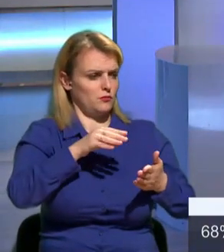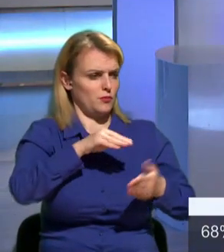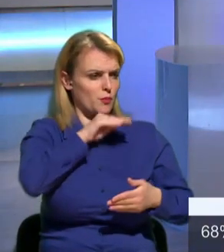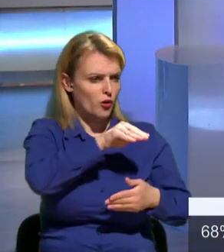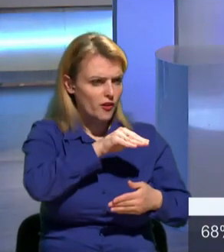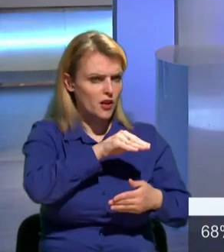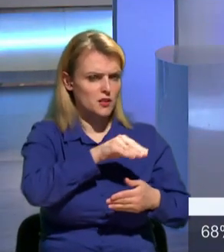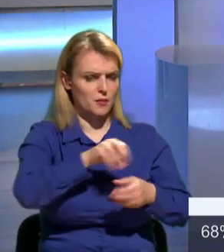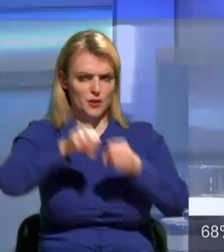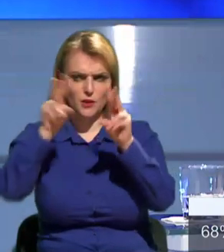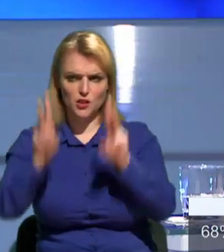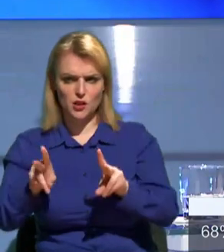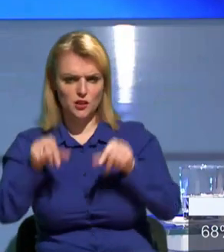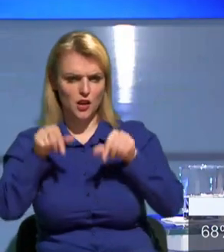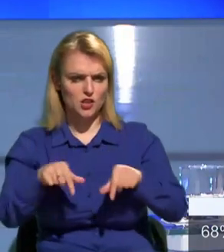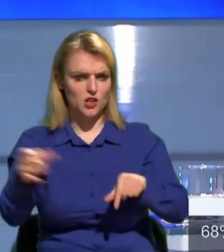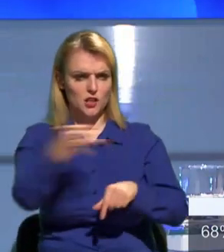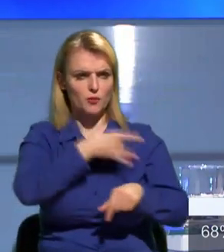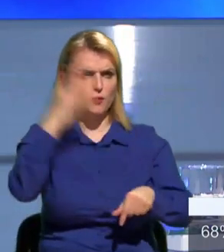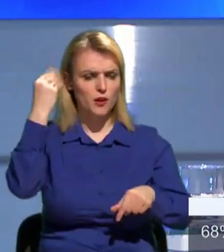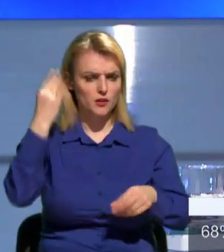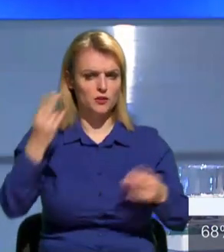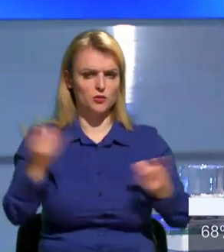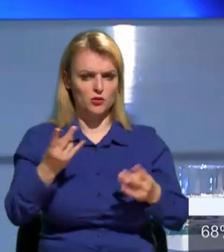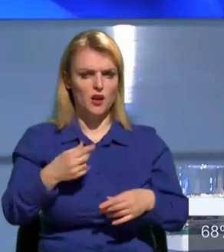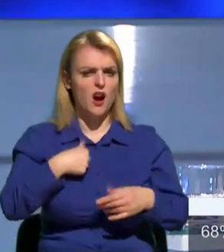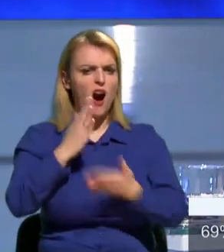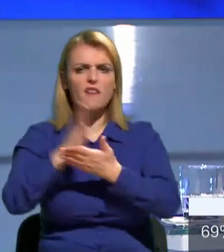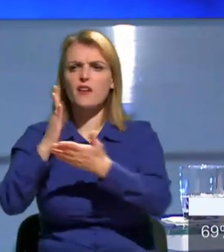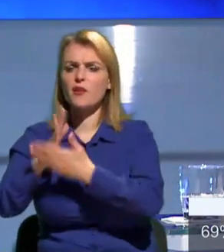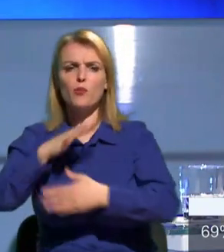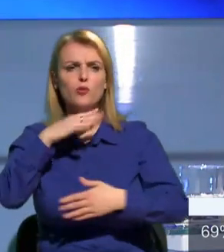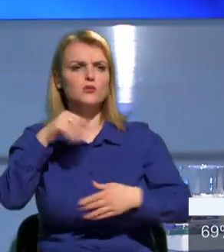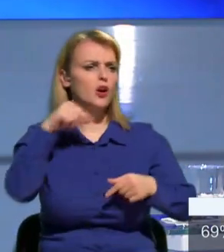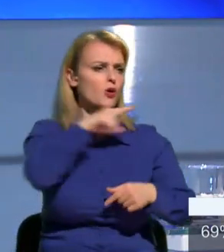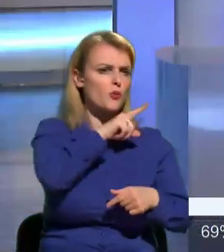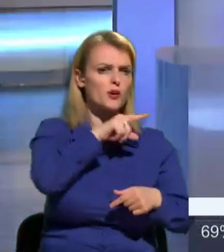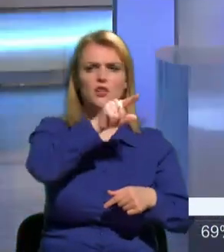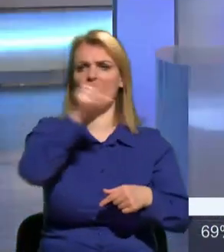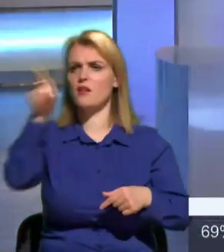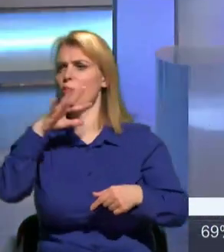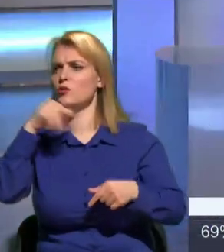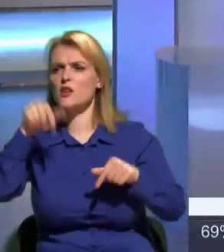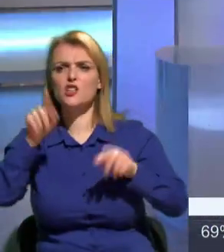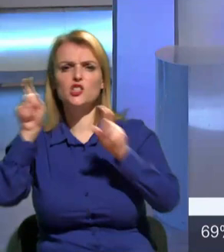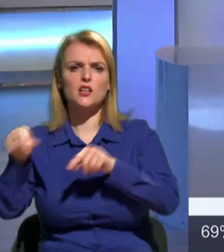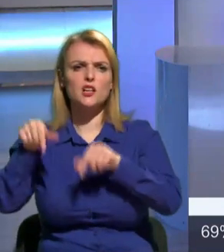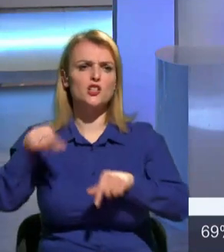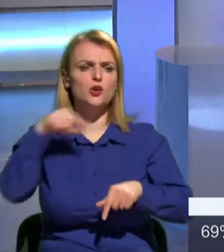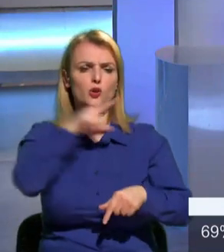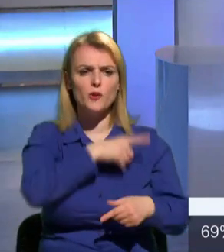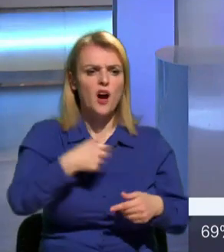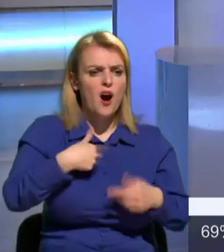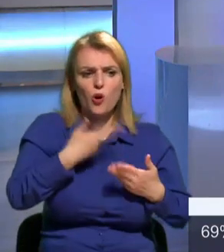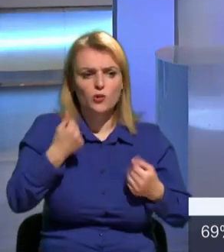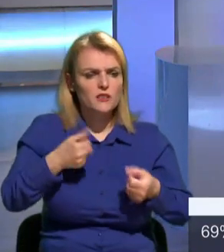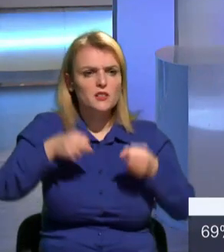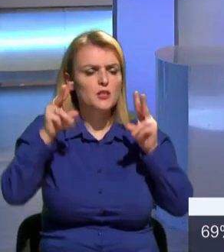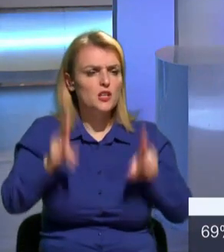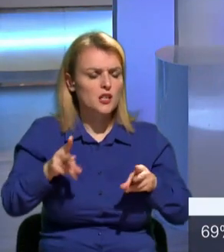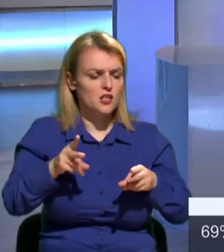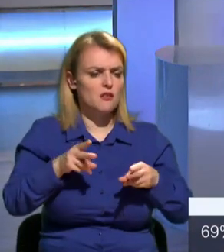trebuie nouă în țară. Noi avem foarte mulți economiști și eu și domnul Ioniță suntem economiști, dar noi nu avem specialități tehnice. Noi